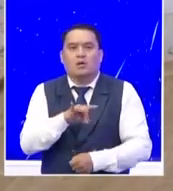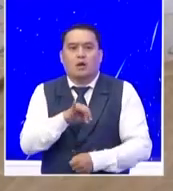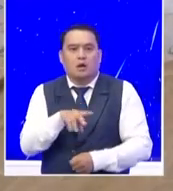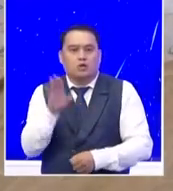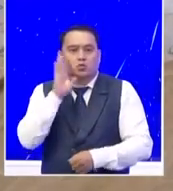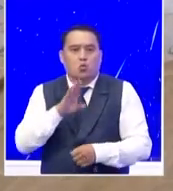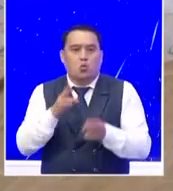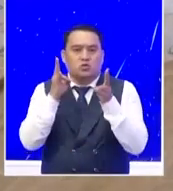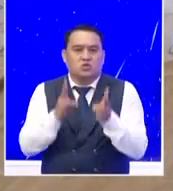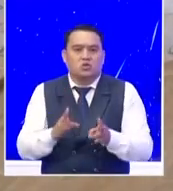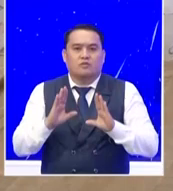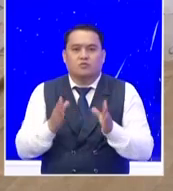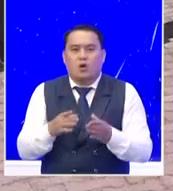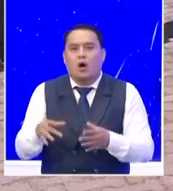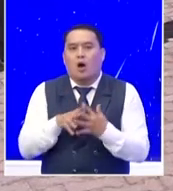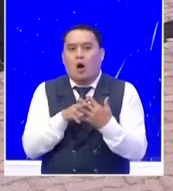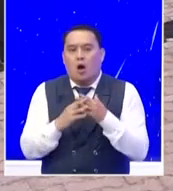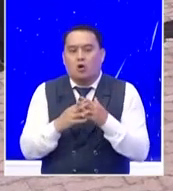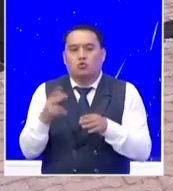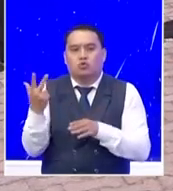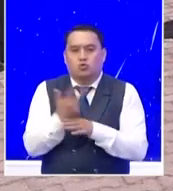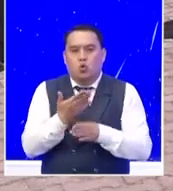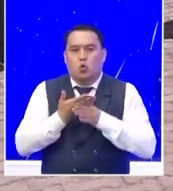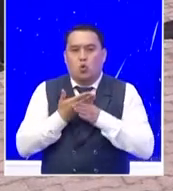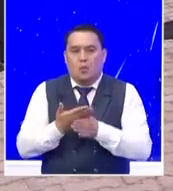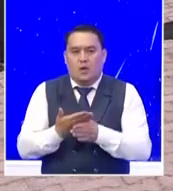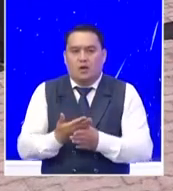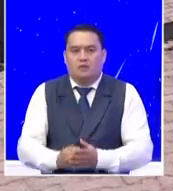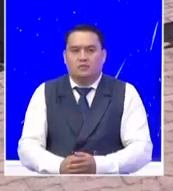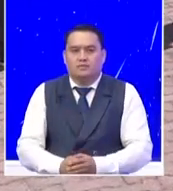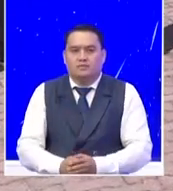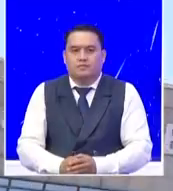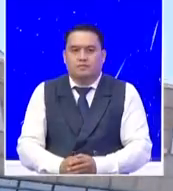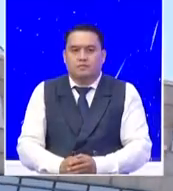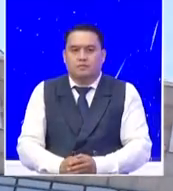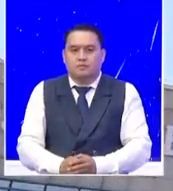ауданындағы су апатынан зардап шеккен ауылдарға 3-ші мәрте жасап отырған қайырымдылық шарасы.